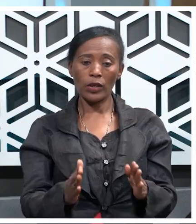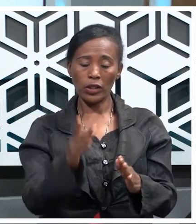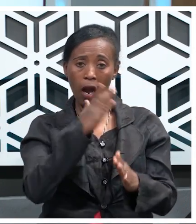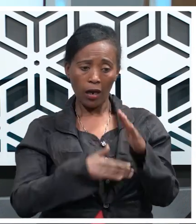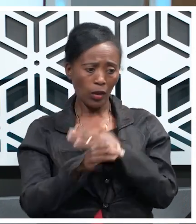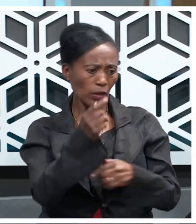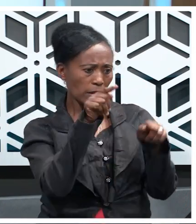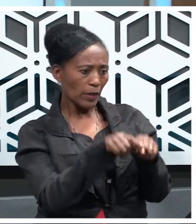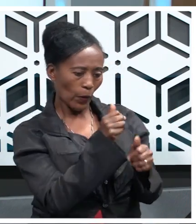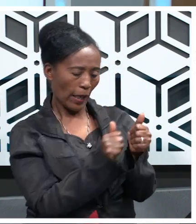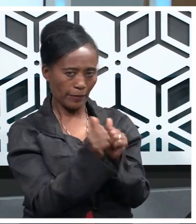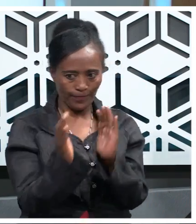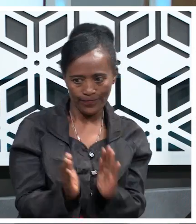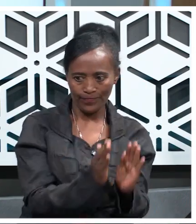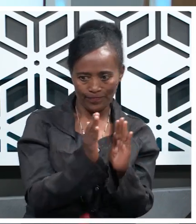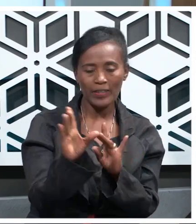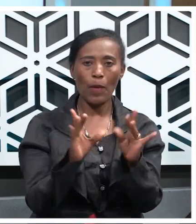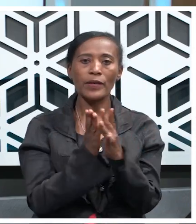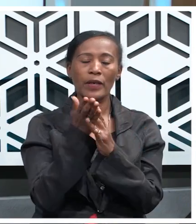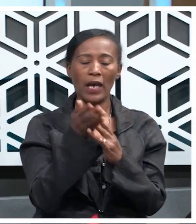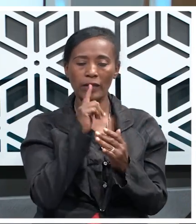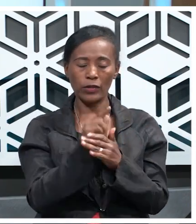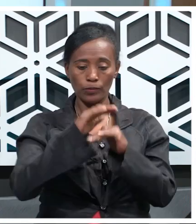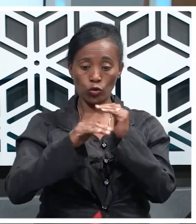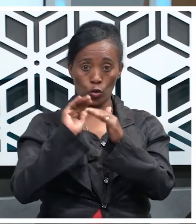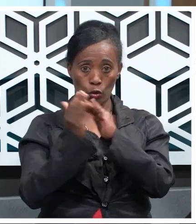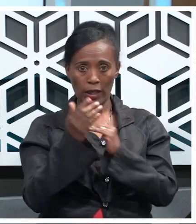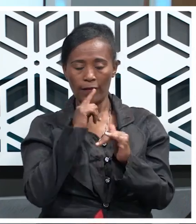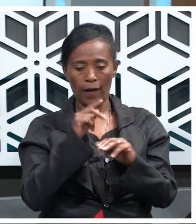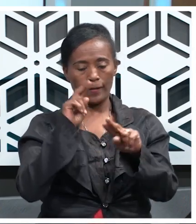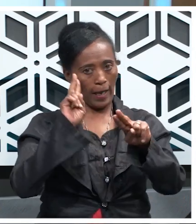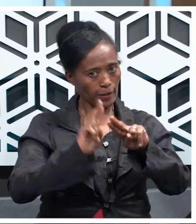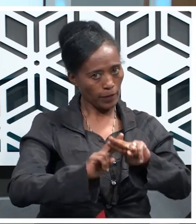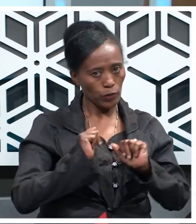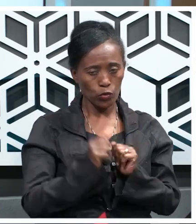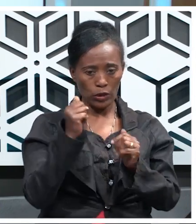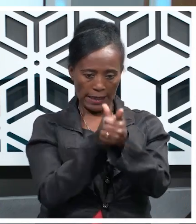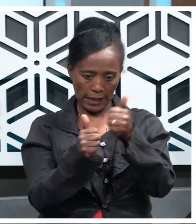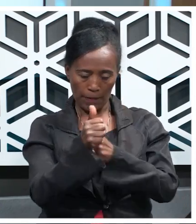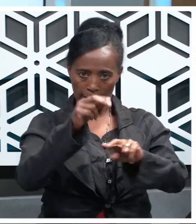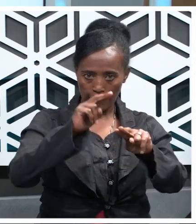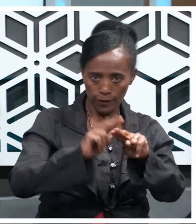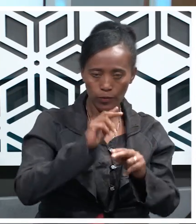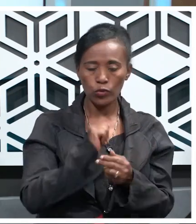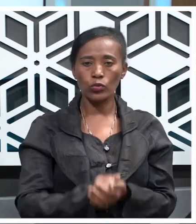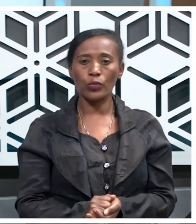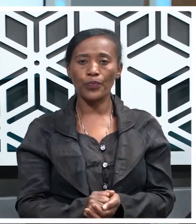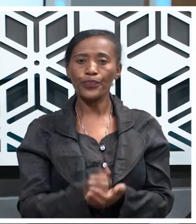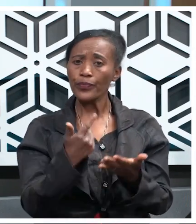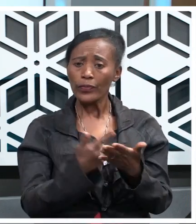ባለሙያዎችን አካል ጉዳተኞች ሲመጡ ቀድመው እንዲዘጋጁ ከማድረግ አንጻር ምቹ የሆኑ ቦታዎችን ሪዘርቭ እንዲያደርጉ ቅድሚያ